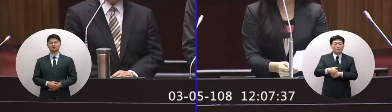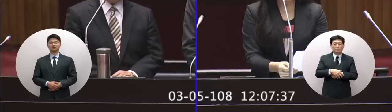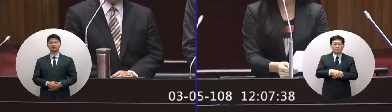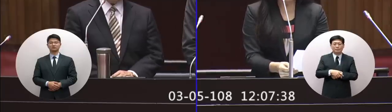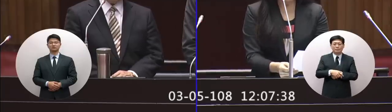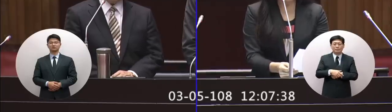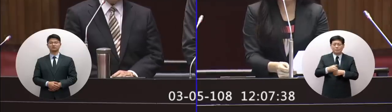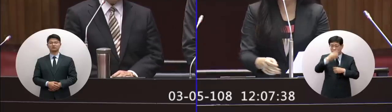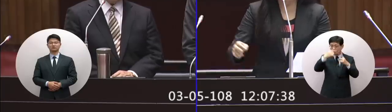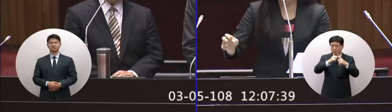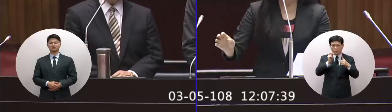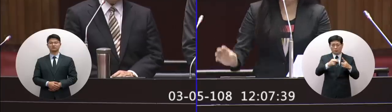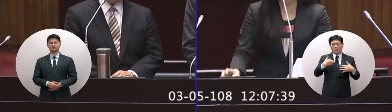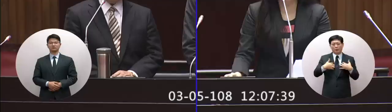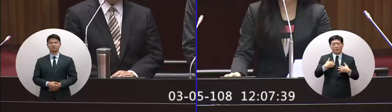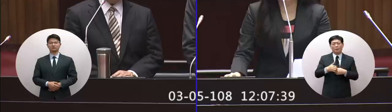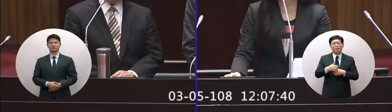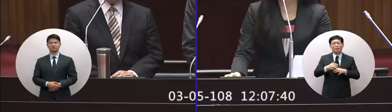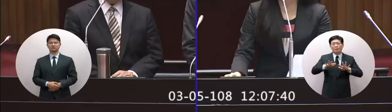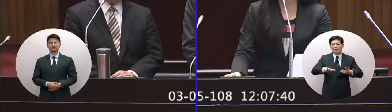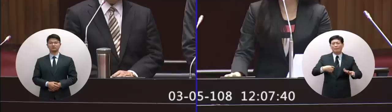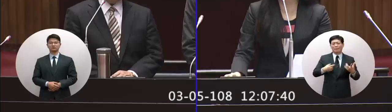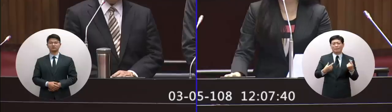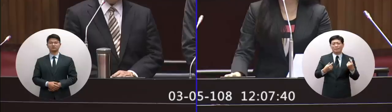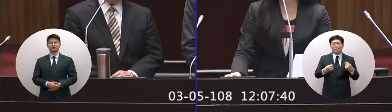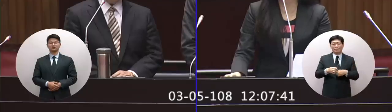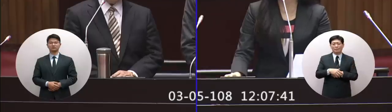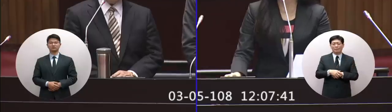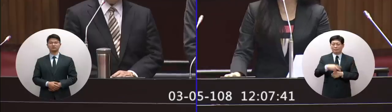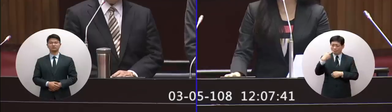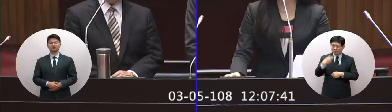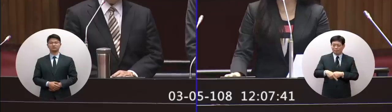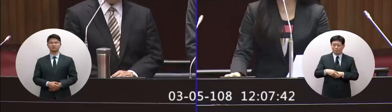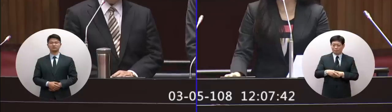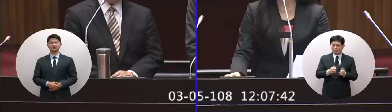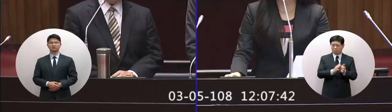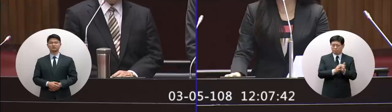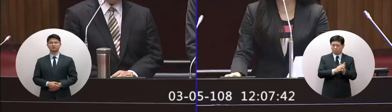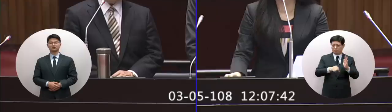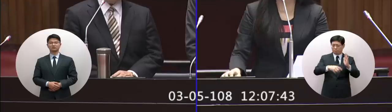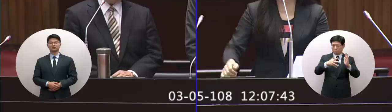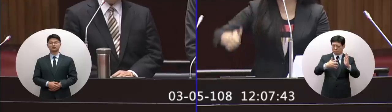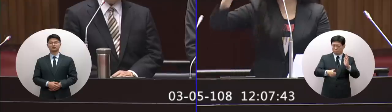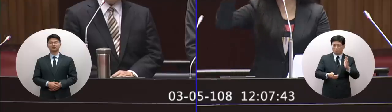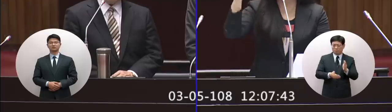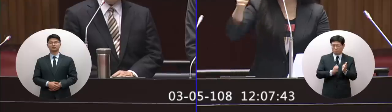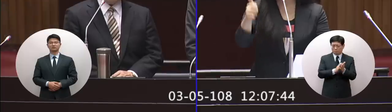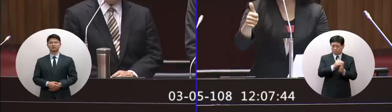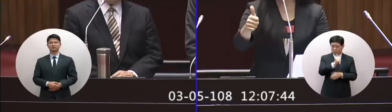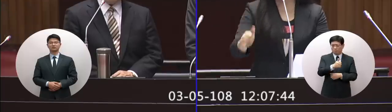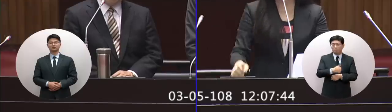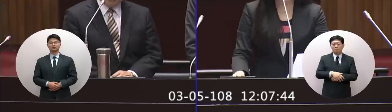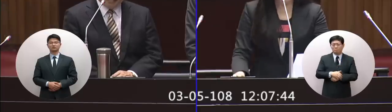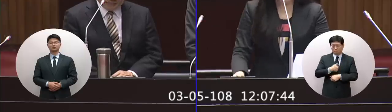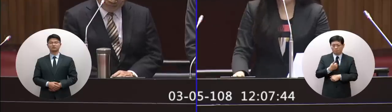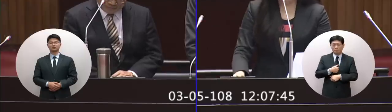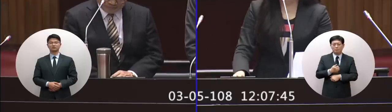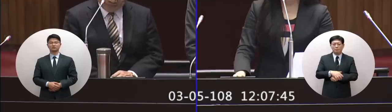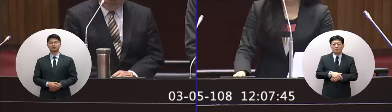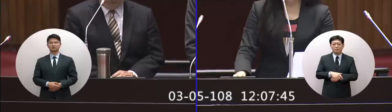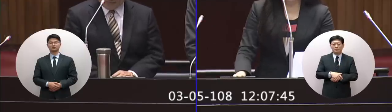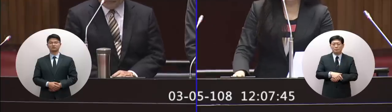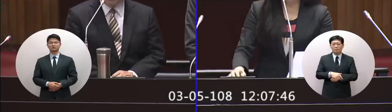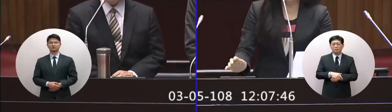那我在这里哈，真的还是要给院长哈这个大力的说声五告赞哈。